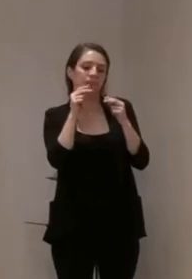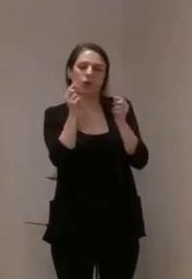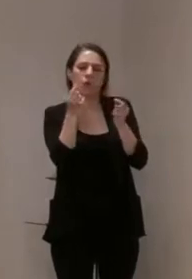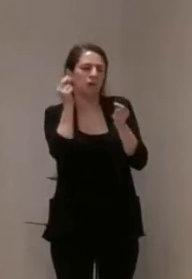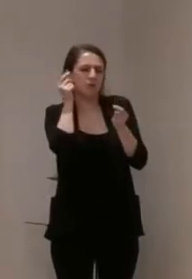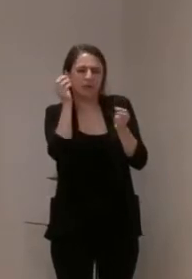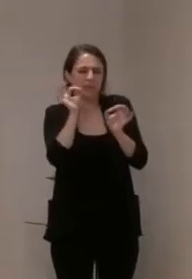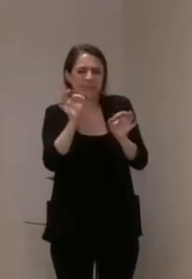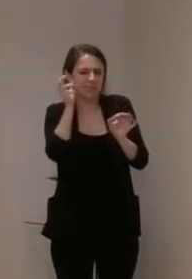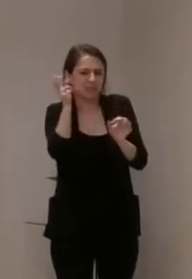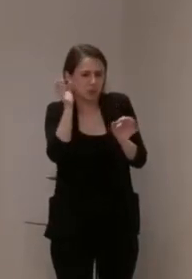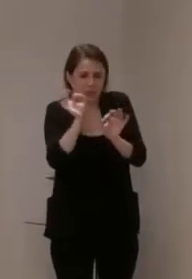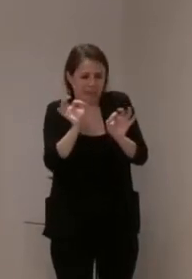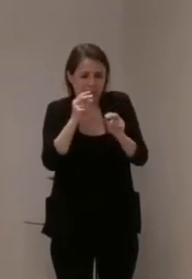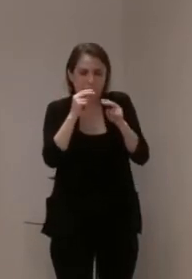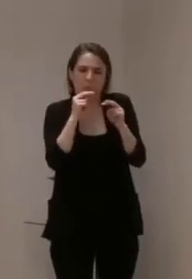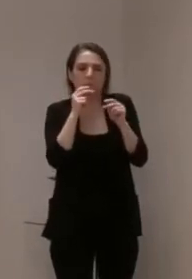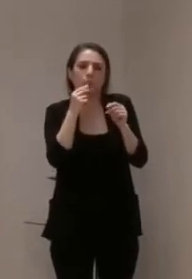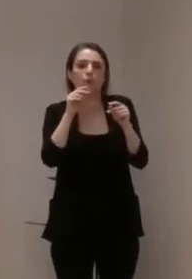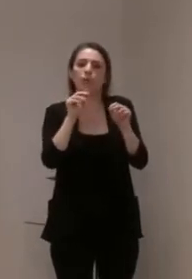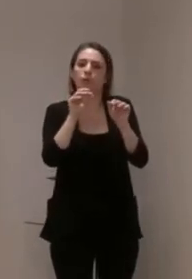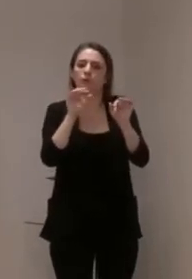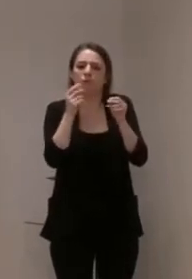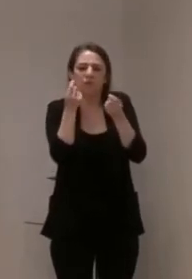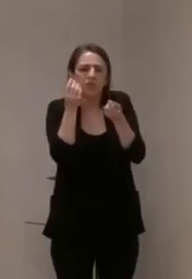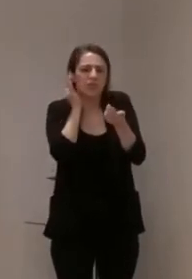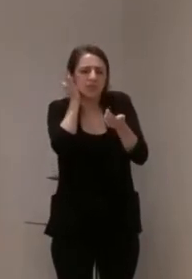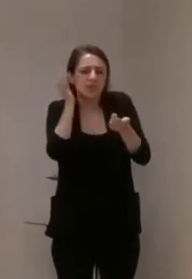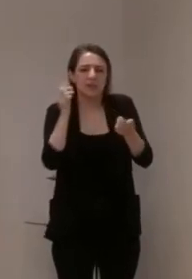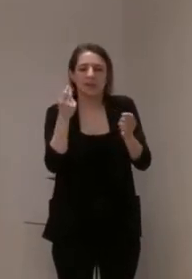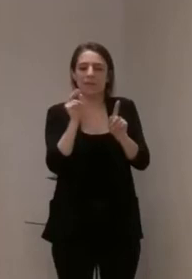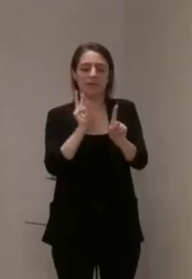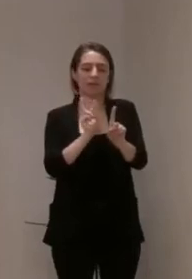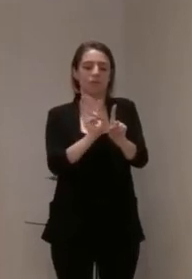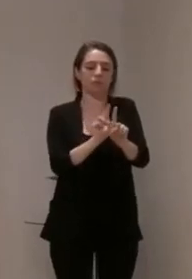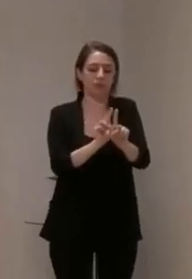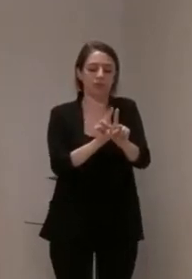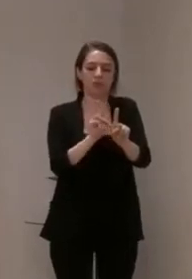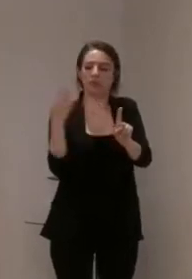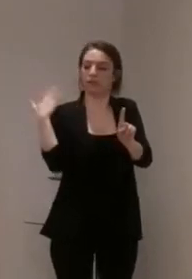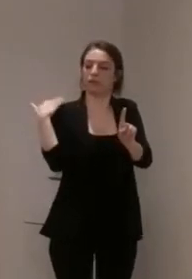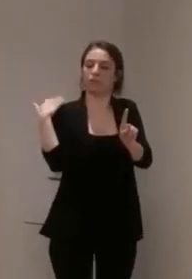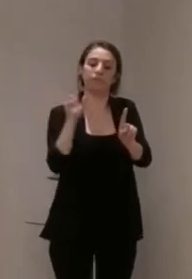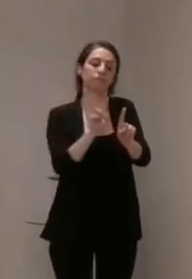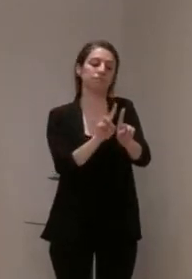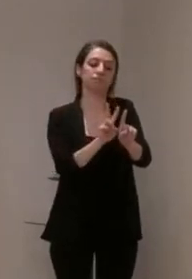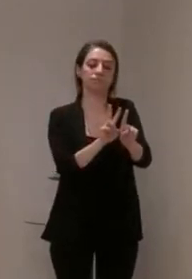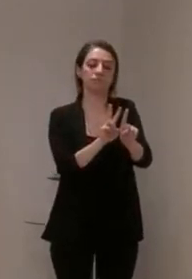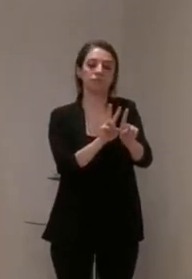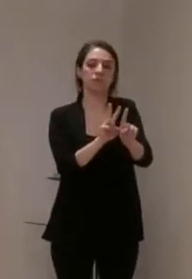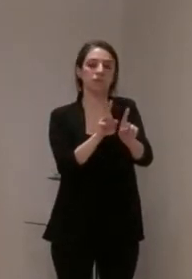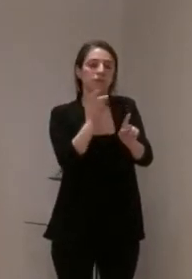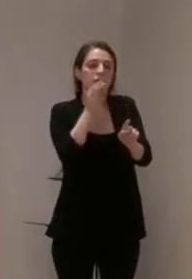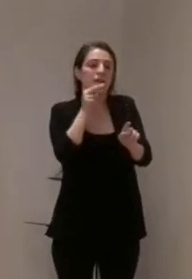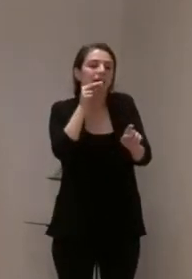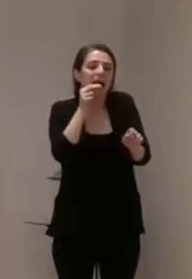anaven murmurant, tu no sabies el que deien, però de tant en tant se t'apropaven, et tocaven per l'esquena, et